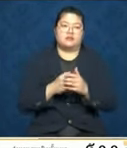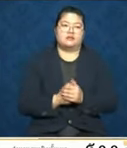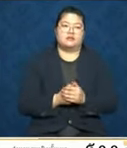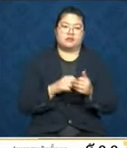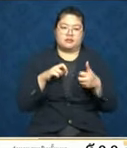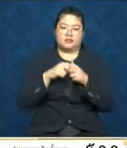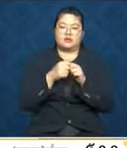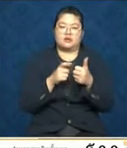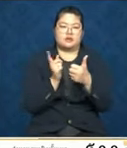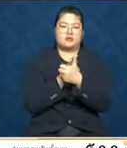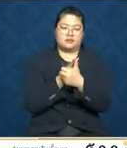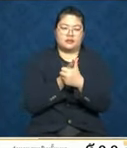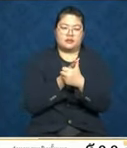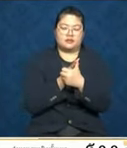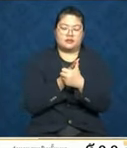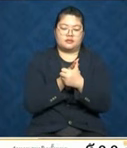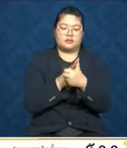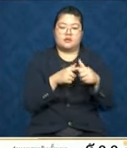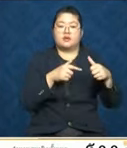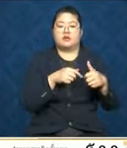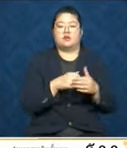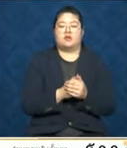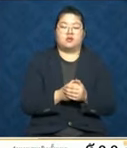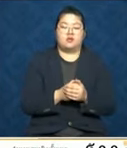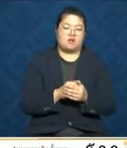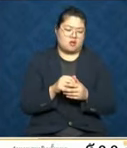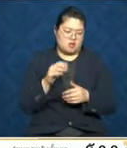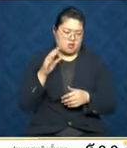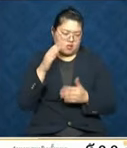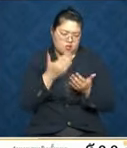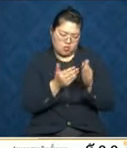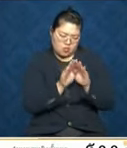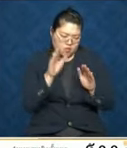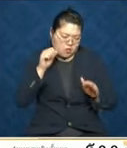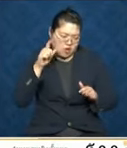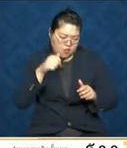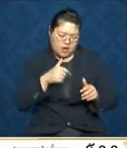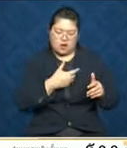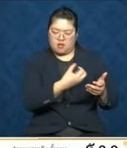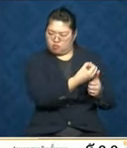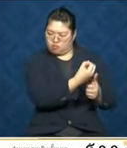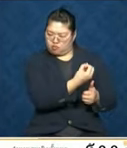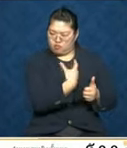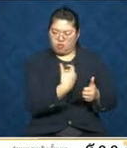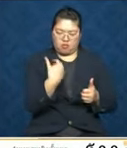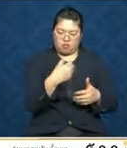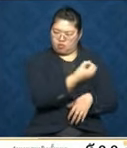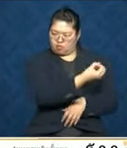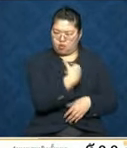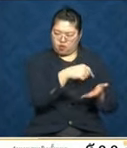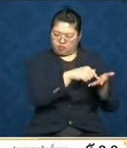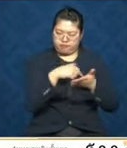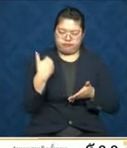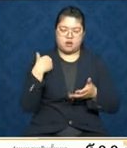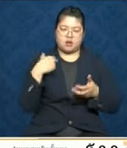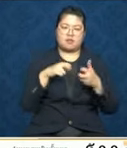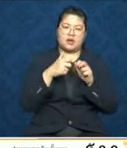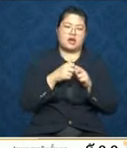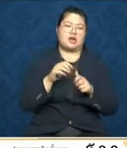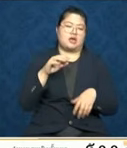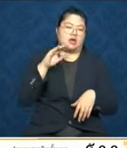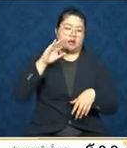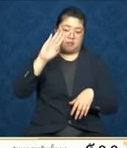1จากการที่ผมได้รับเรื่องร้องเรียนจากผู้ปกครองหลายท่านถึงปัญหาการจำหน่ายน้ำกระท่อมให้กับเด็กและเยาวชนซึ่งเป็นการก